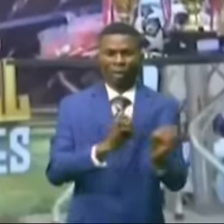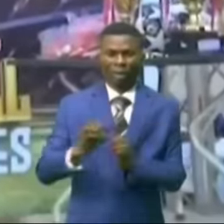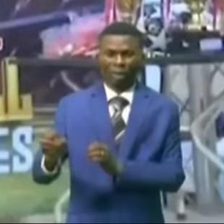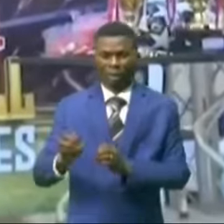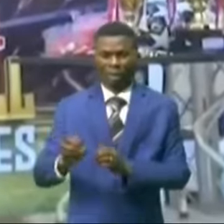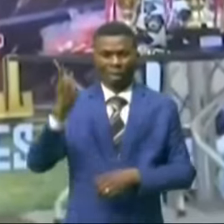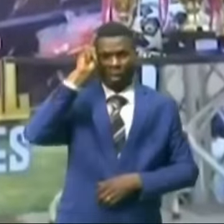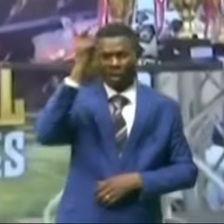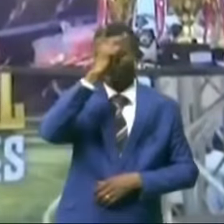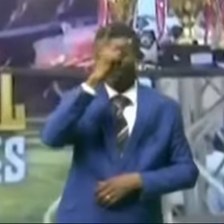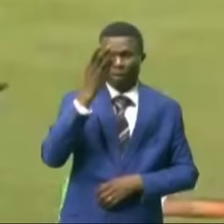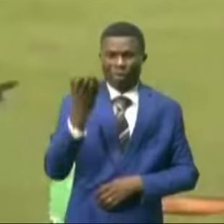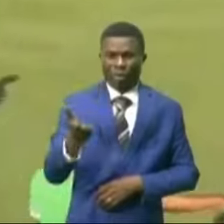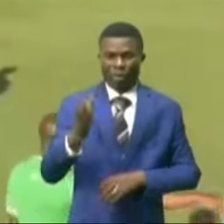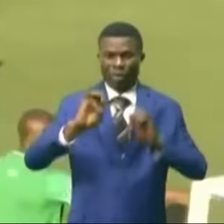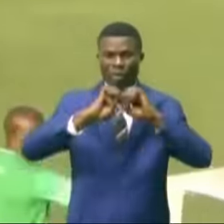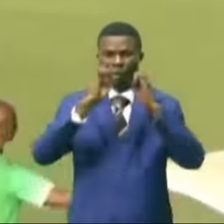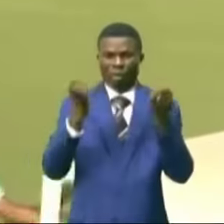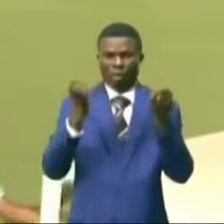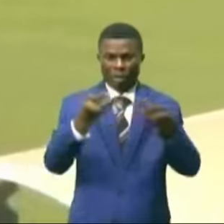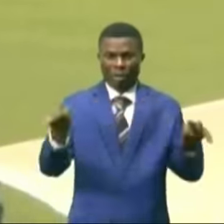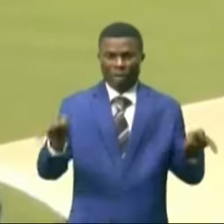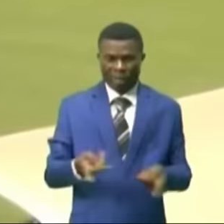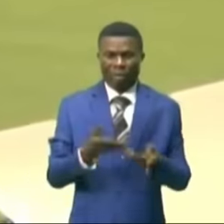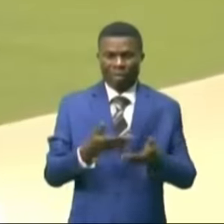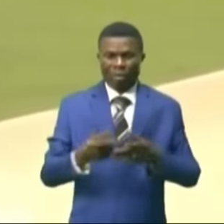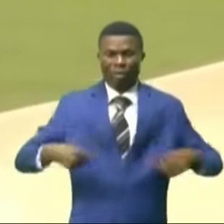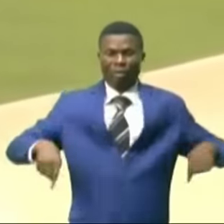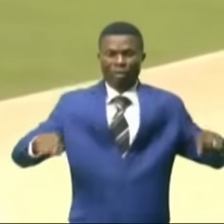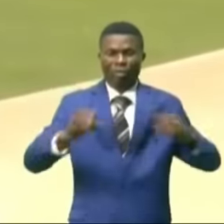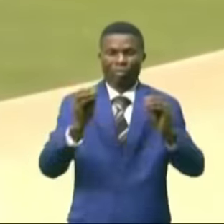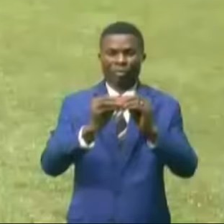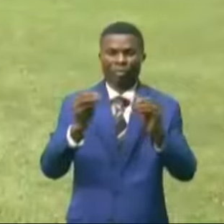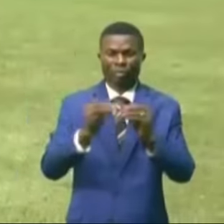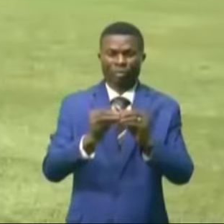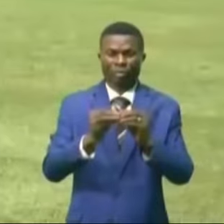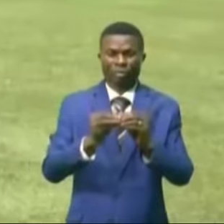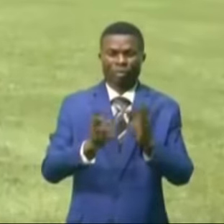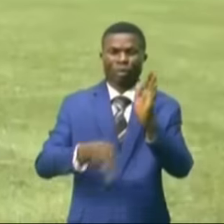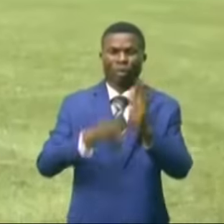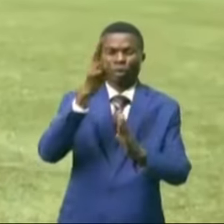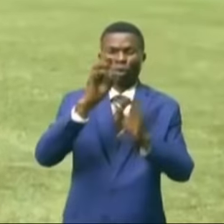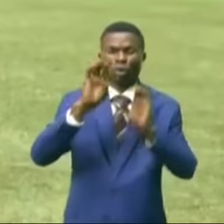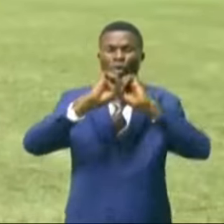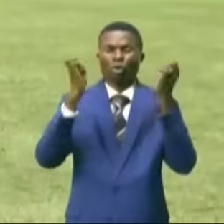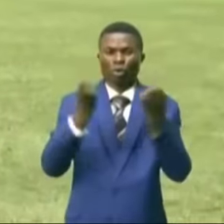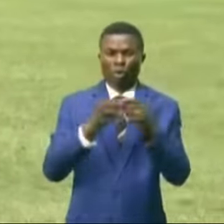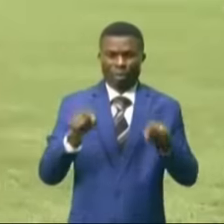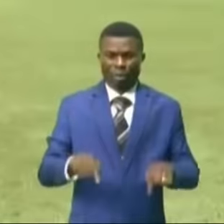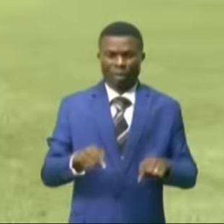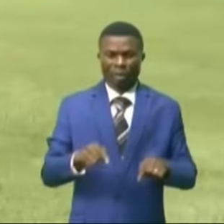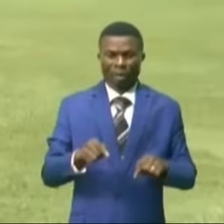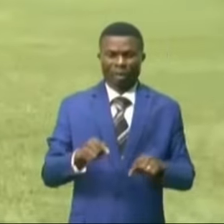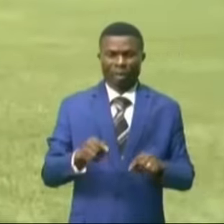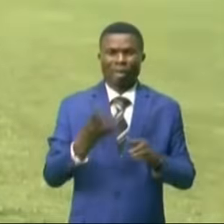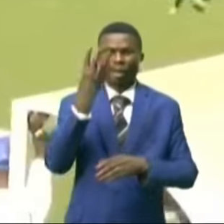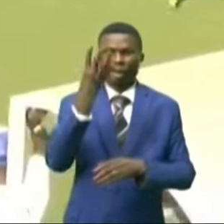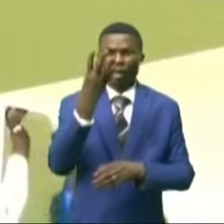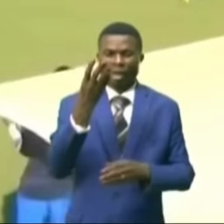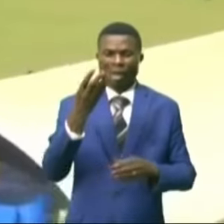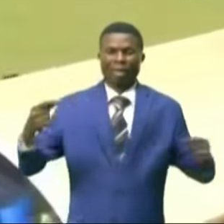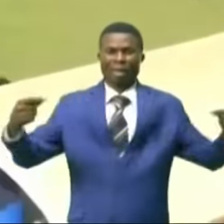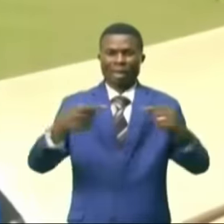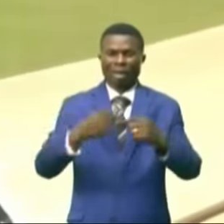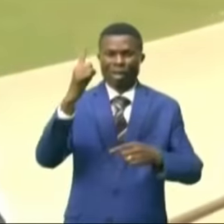Katanga Award sur le terrain de jolis sites. Réunissant 12 équipes pour cette année, soit 4 matchs par